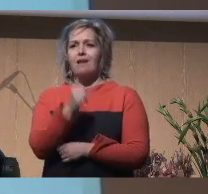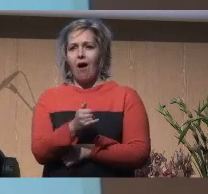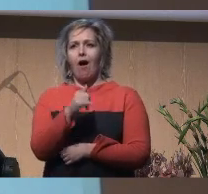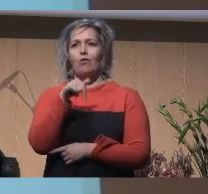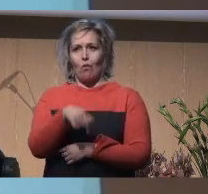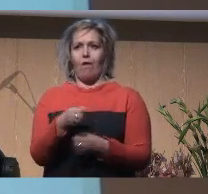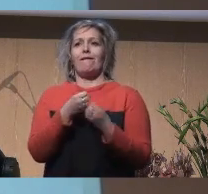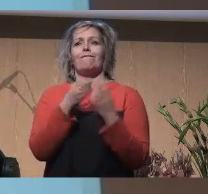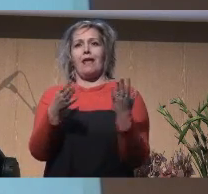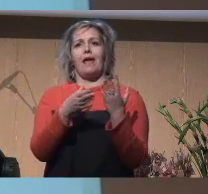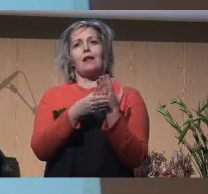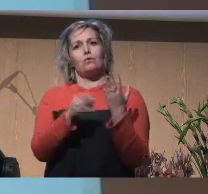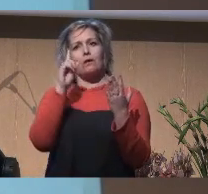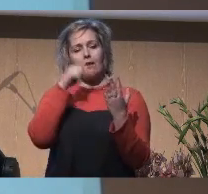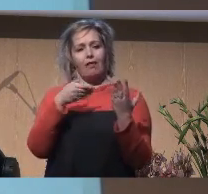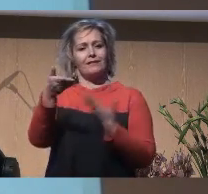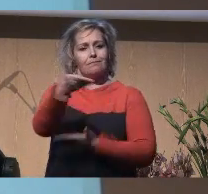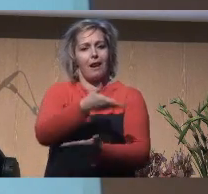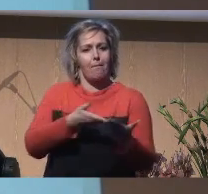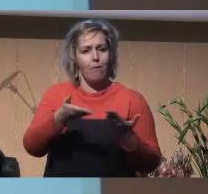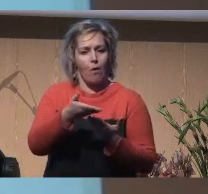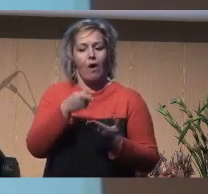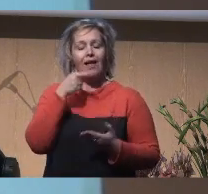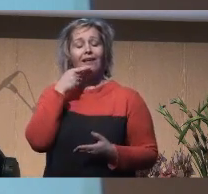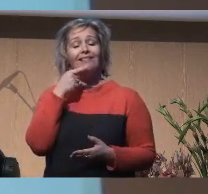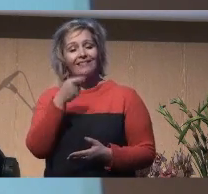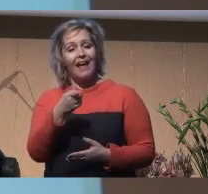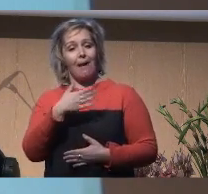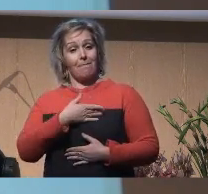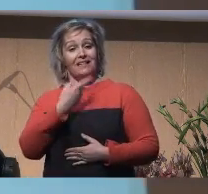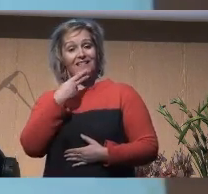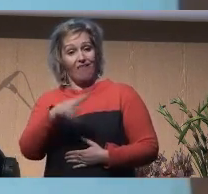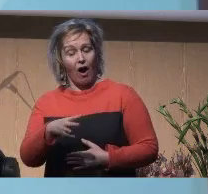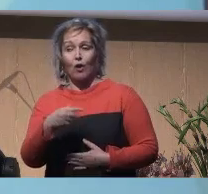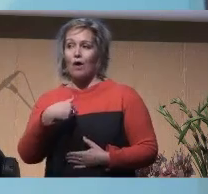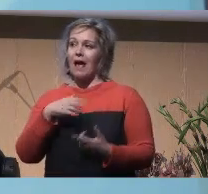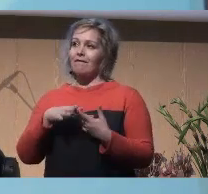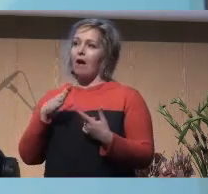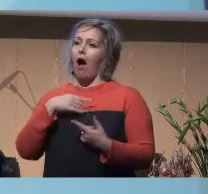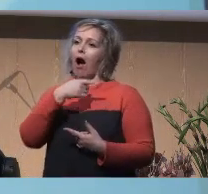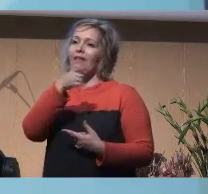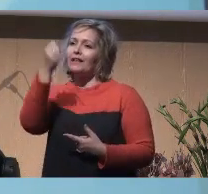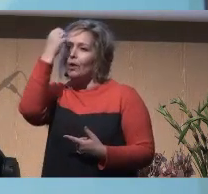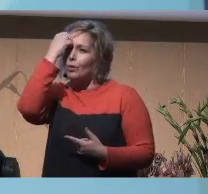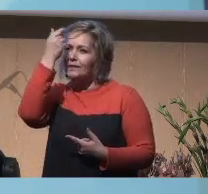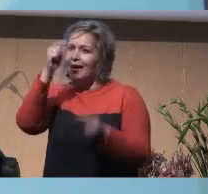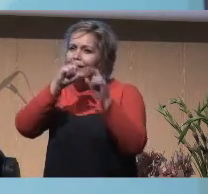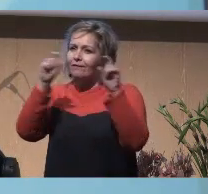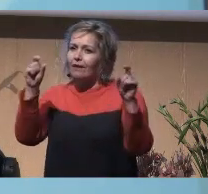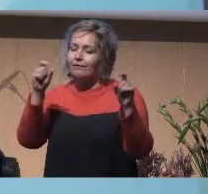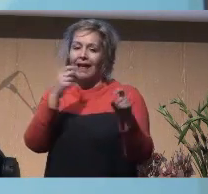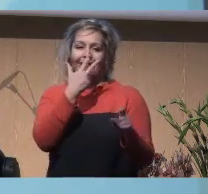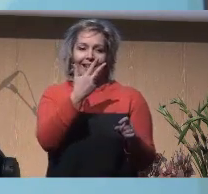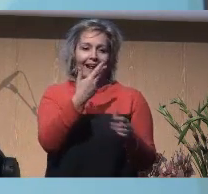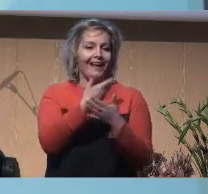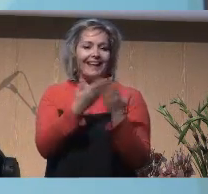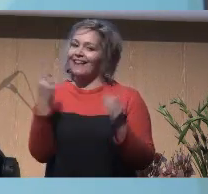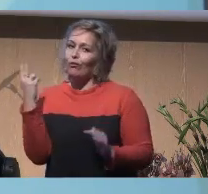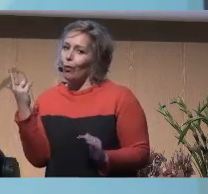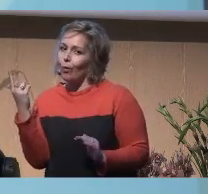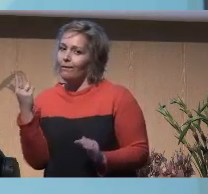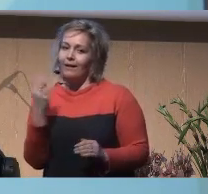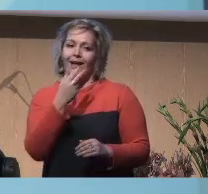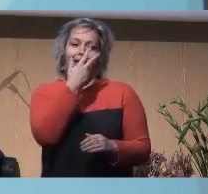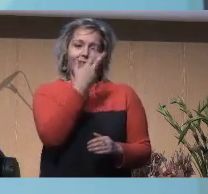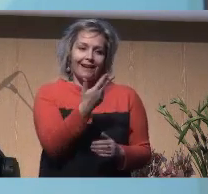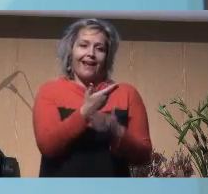jo flere ressurser jeg kan spille på. Det ville vært mitt svar, og så vil jeg ha dere til å huske et refreng, tre, ikke to. Tre,